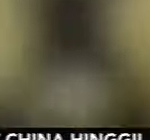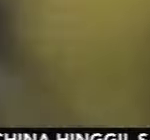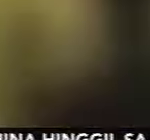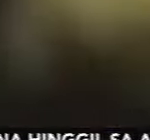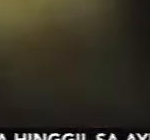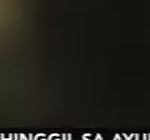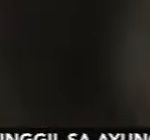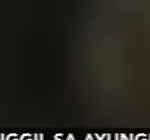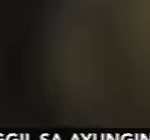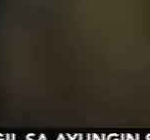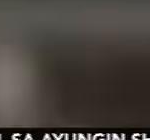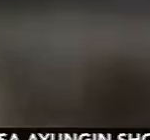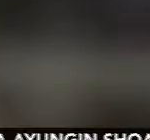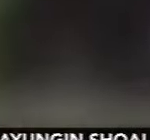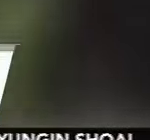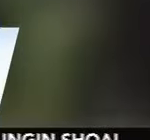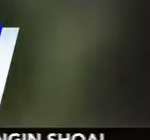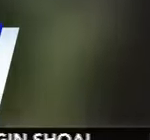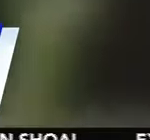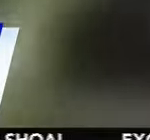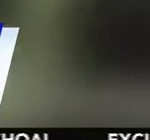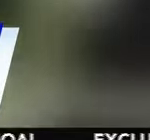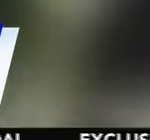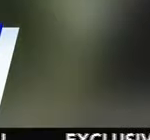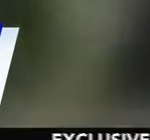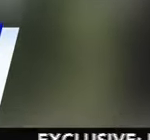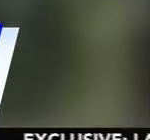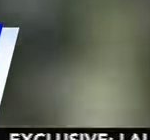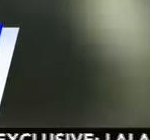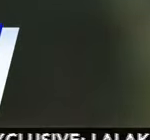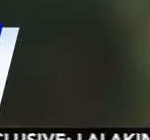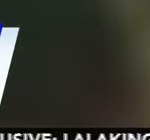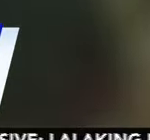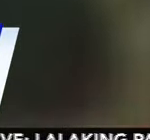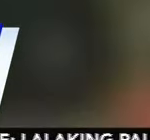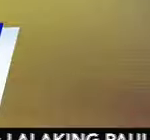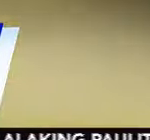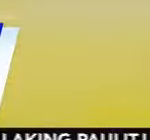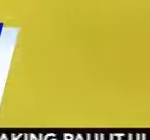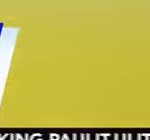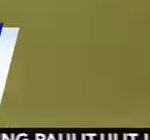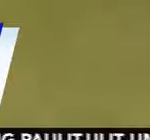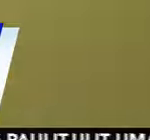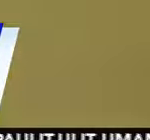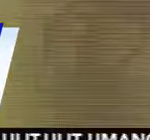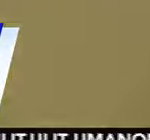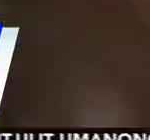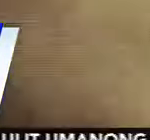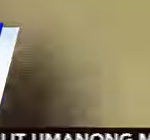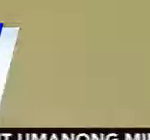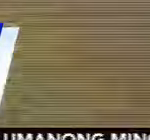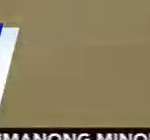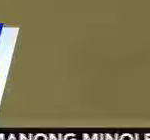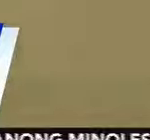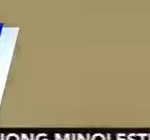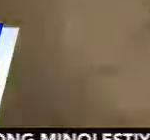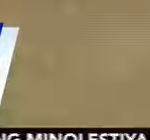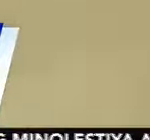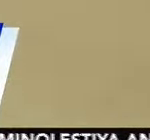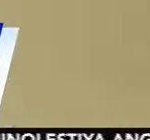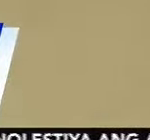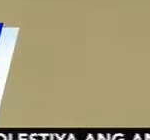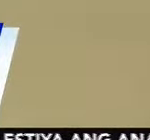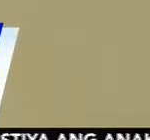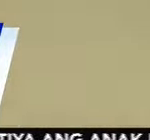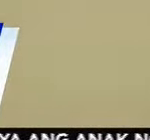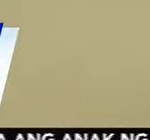mga tao at may ilang nagsigawan. Bago yan, sinabi ng ilang residente at tanod na may namataan daw silang lalaking may dalang patalim na